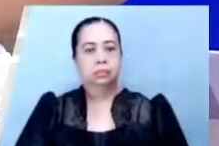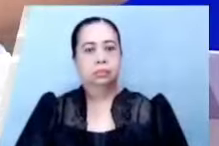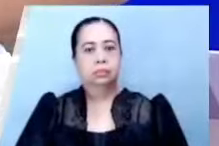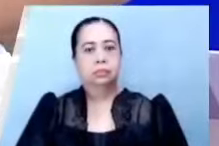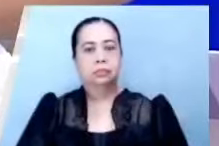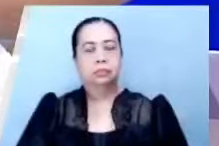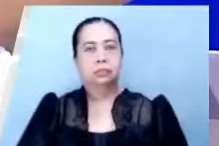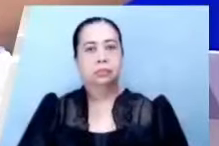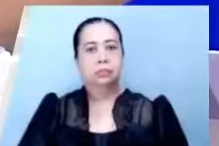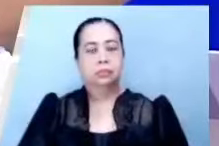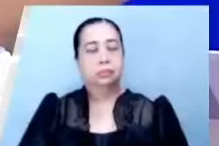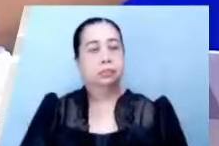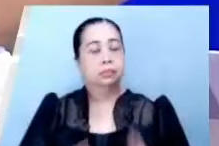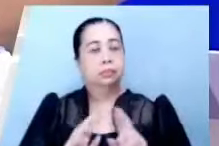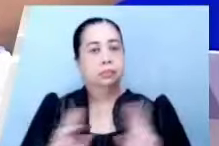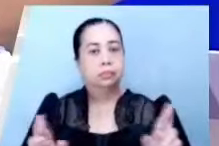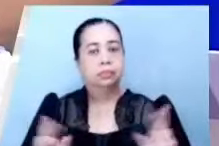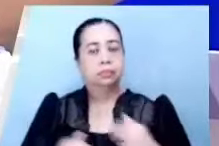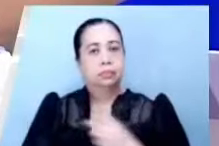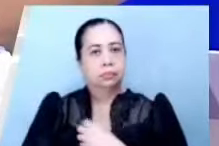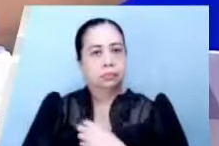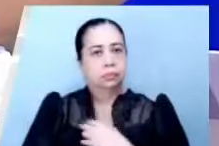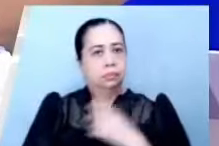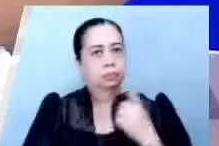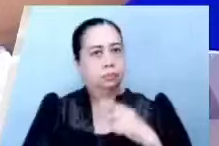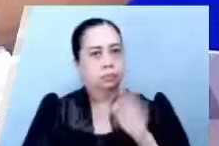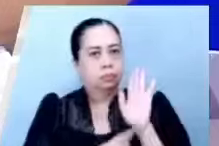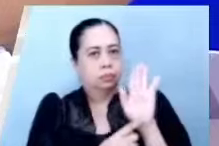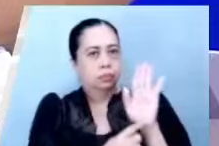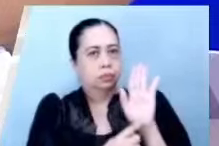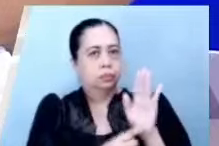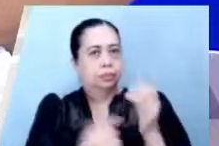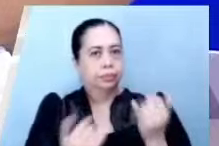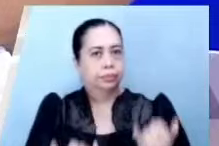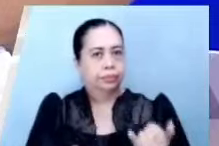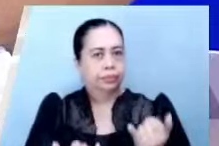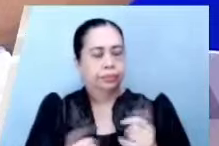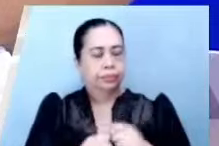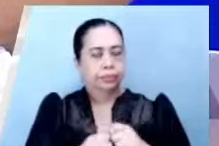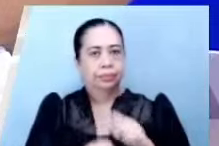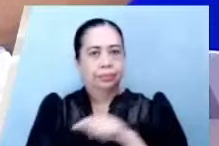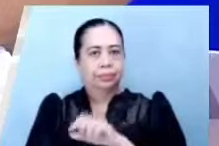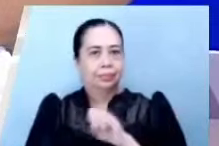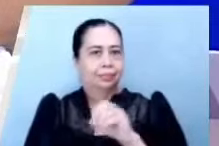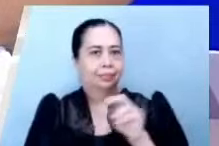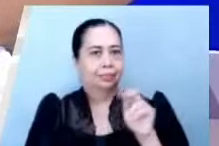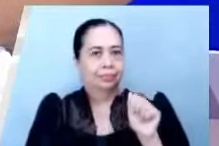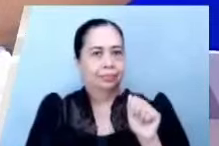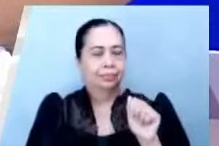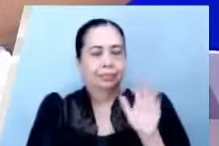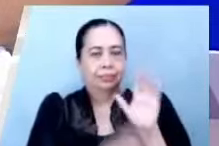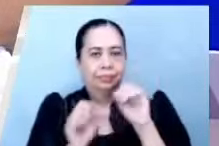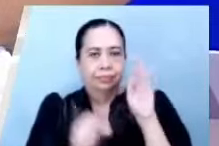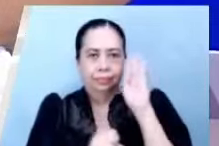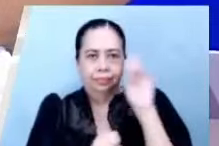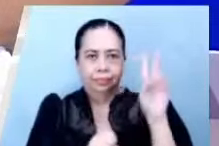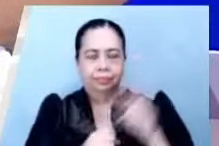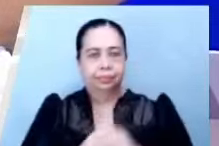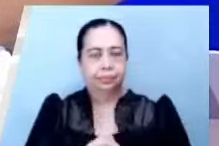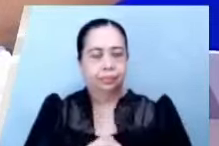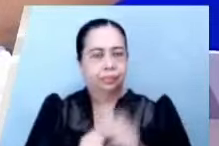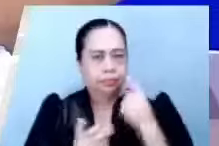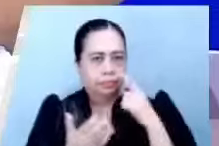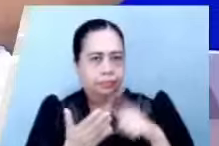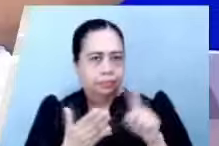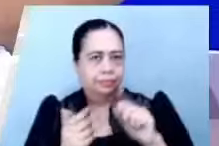Nakahanda na ang pulisya para sa mga magkikilos protesta ngayong araw ng State of the Nation address ni Pangulong Bongbong Marcos. Kumustahin natin yan live sa